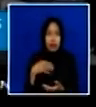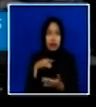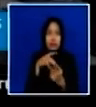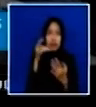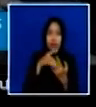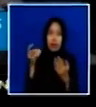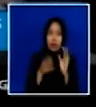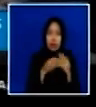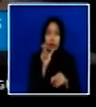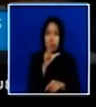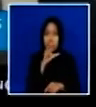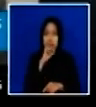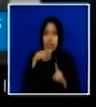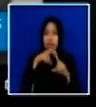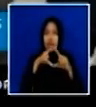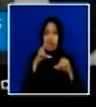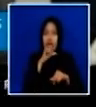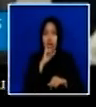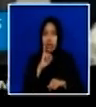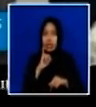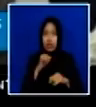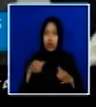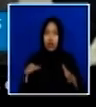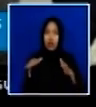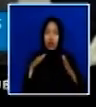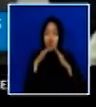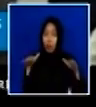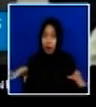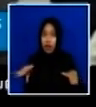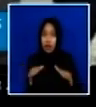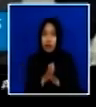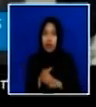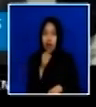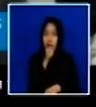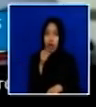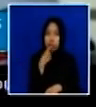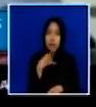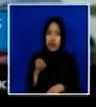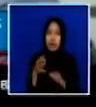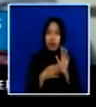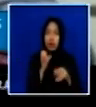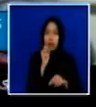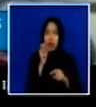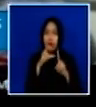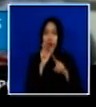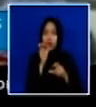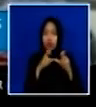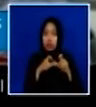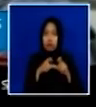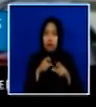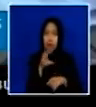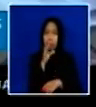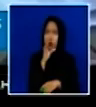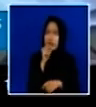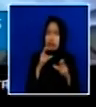menjadi mucikari di tempat usaha hiburan rumah karaoke next KTV di Kota Blitar produsen dilakukan tersangka yakni menawarkan